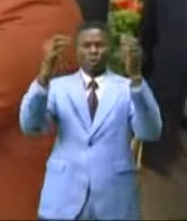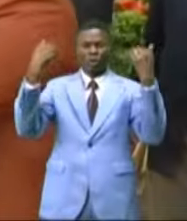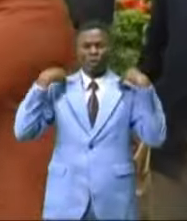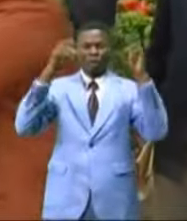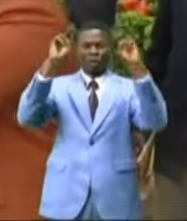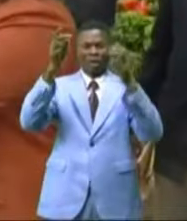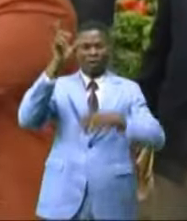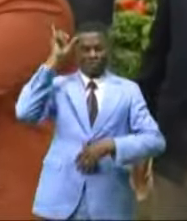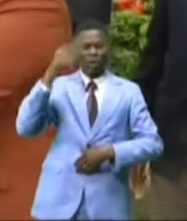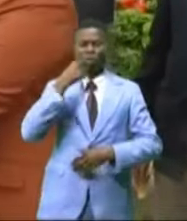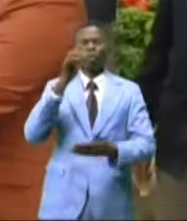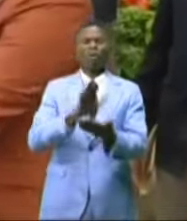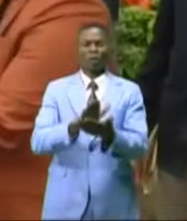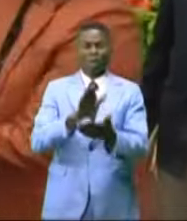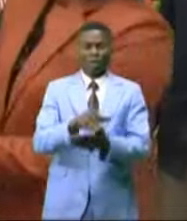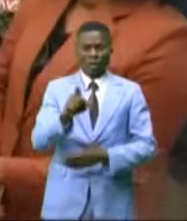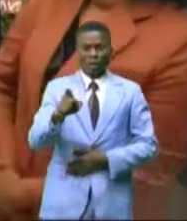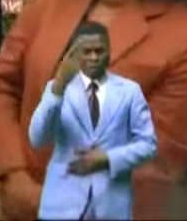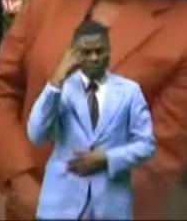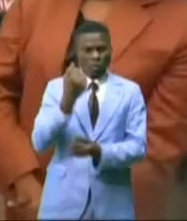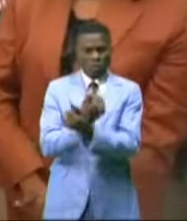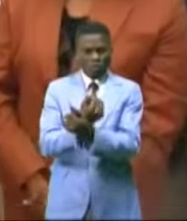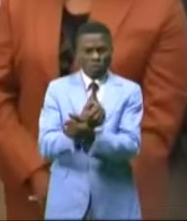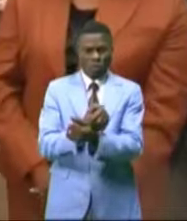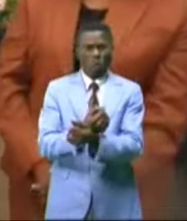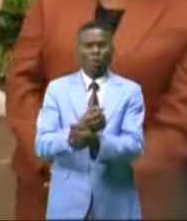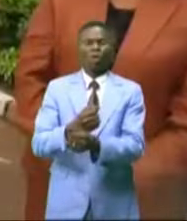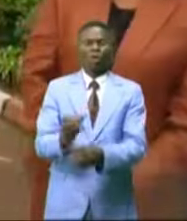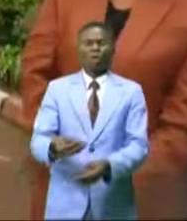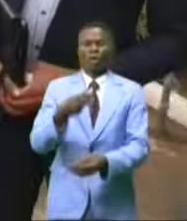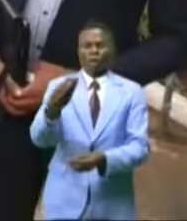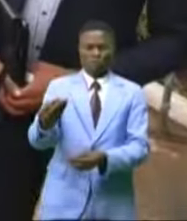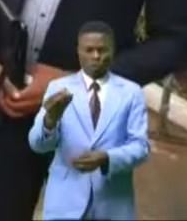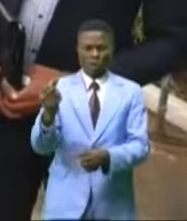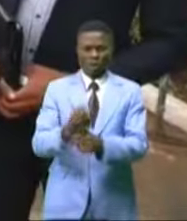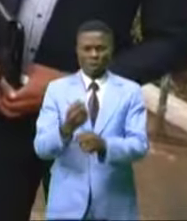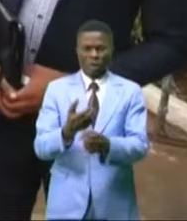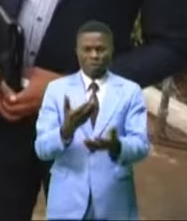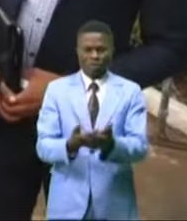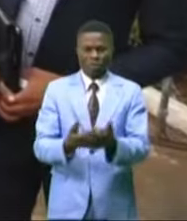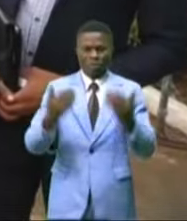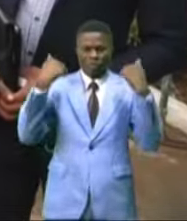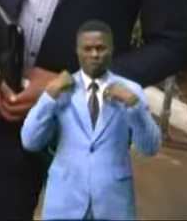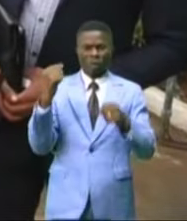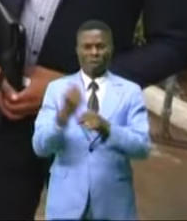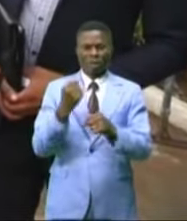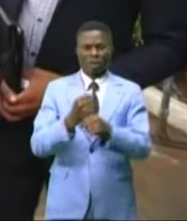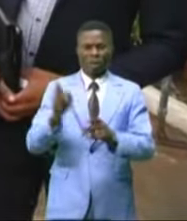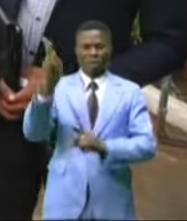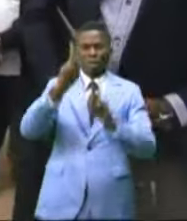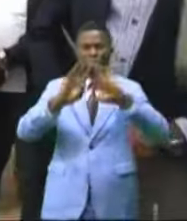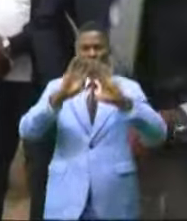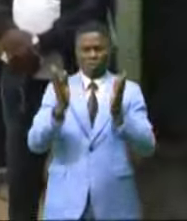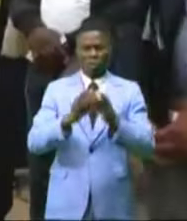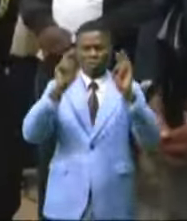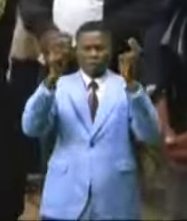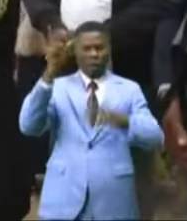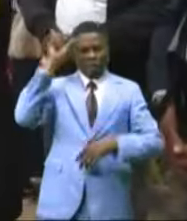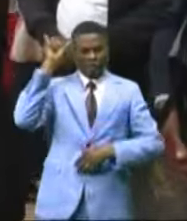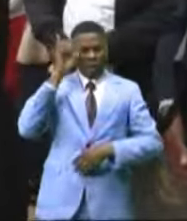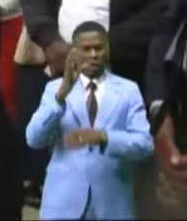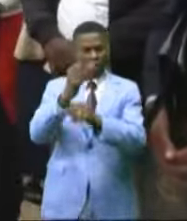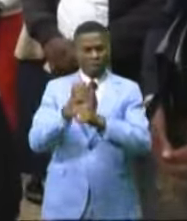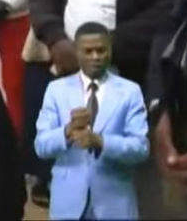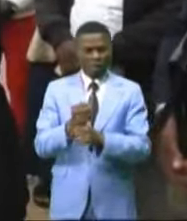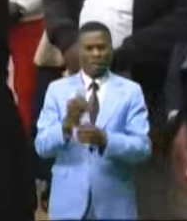les félicite par ailleur pour le respect de la procédure de passation des marchés les Chef de Service des travaux publics urbains reçoit à son